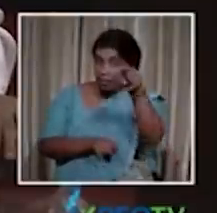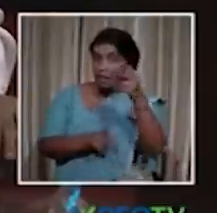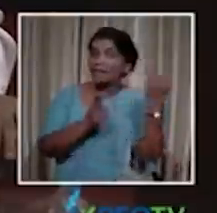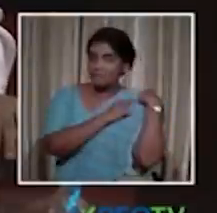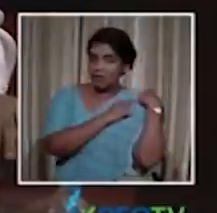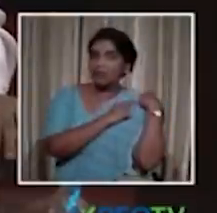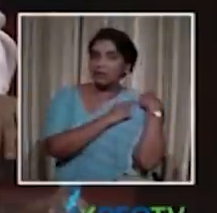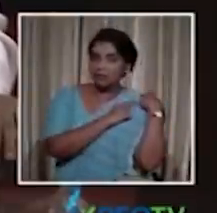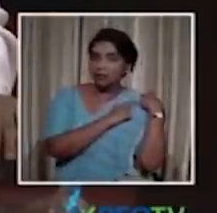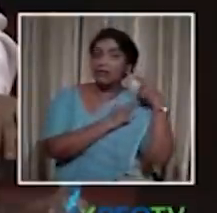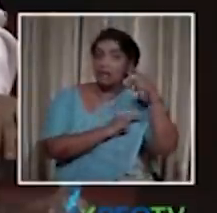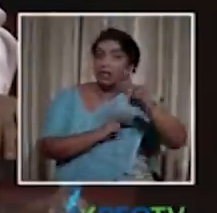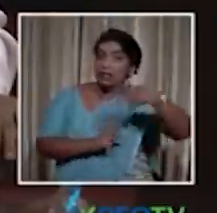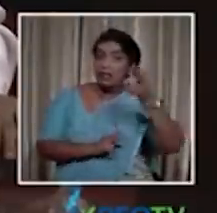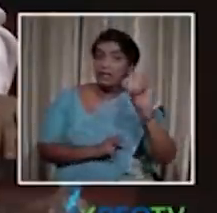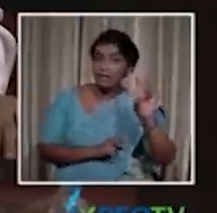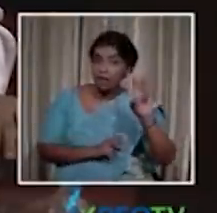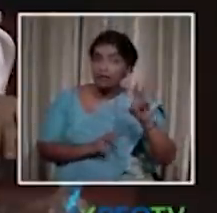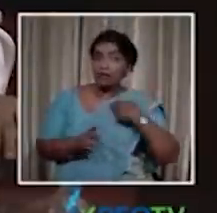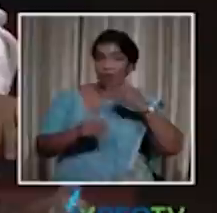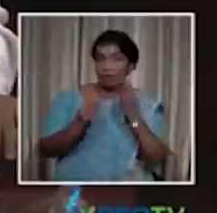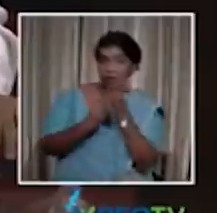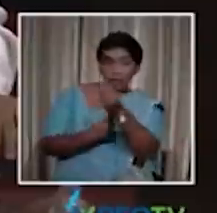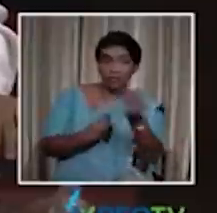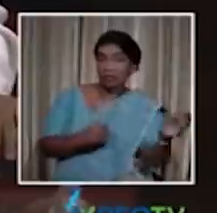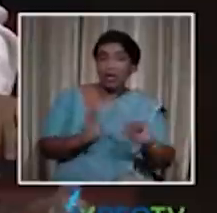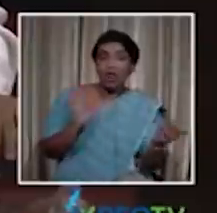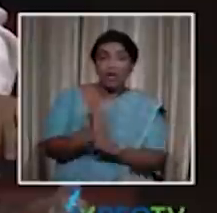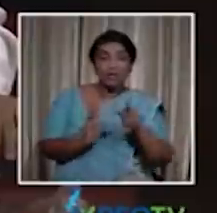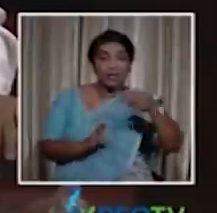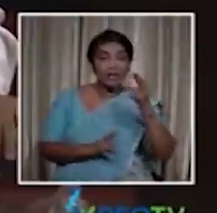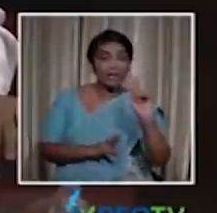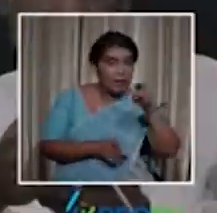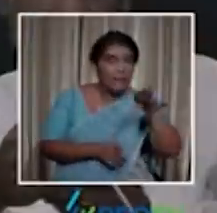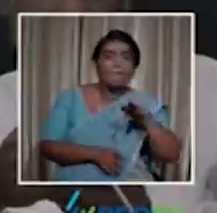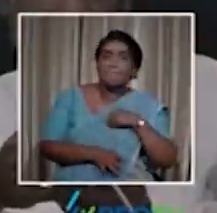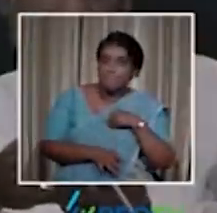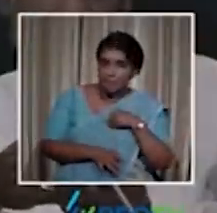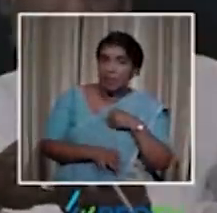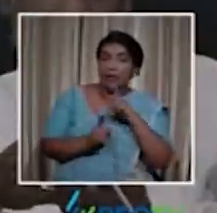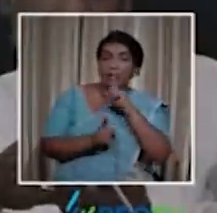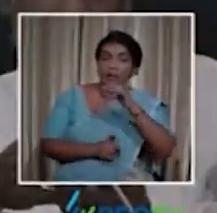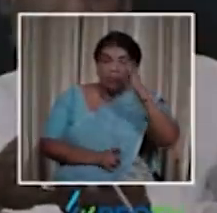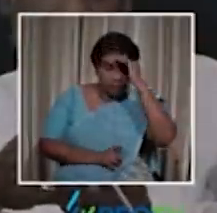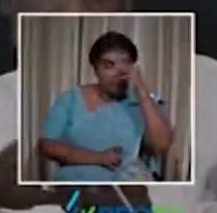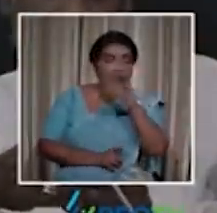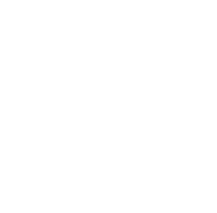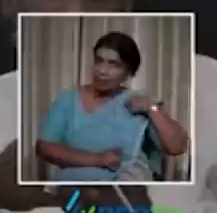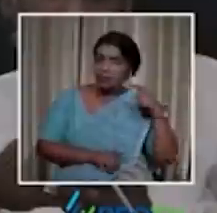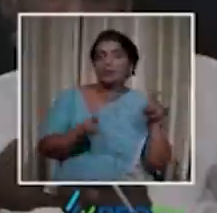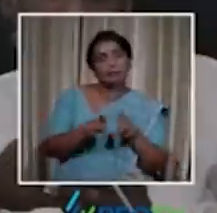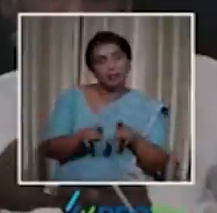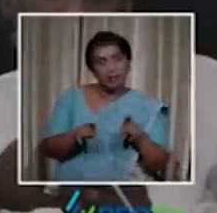වගකීමක් තියෙනවා මේ 225 වරප්‍රසාද වලට වැඩිය 120 වරප්‍රසාද රැකගන්න. කතානායකතුමාගේ අභිමතය